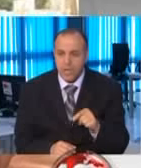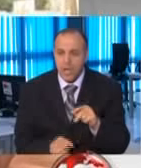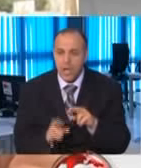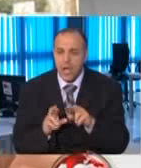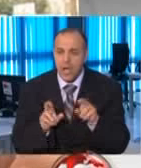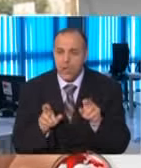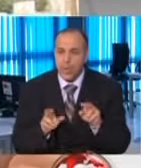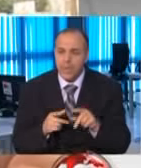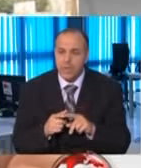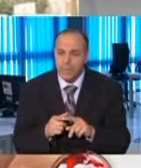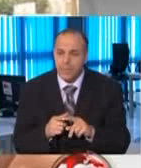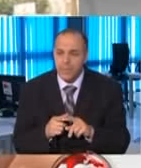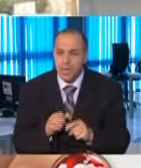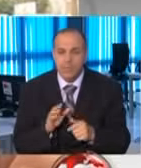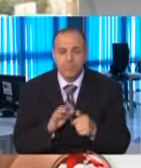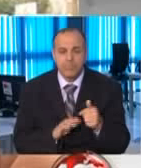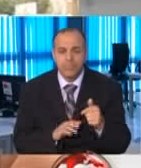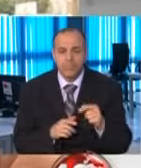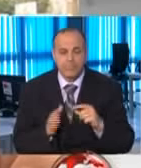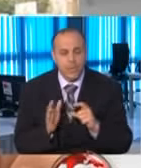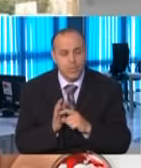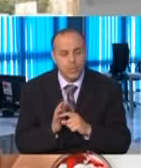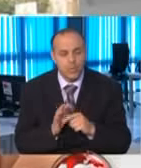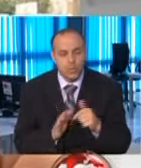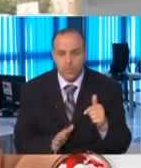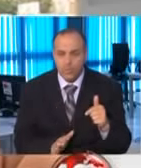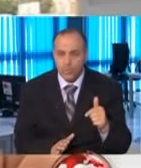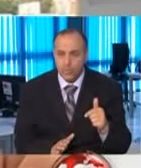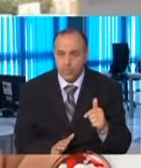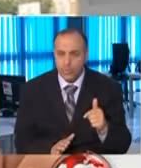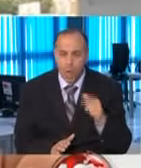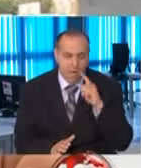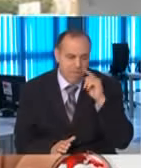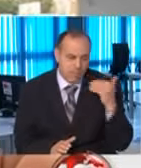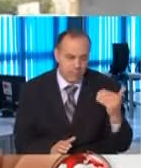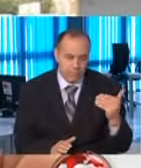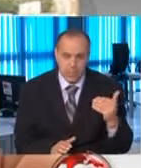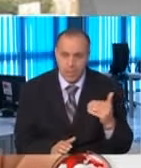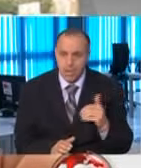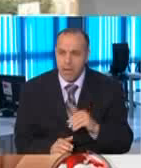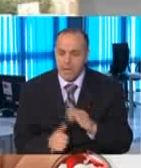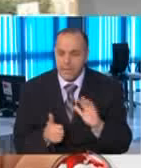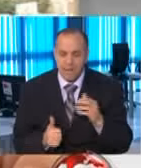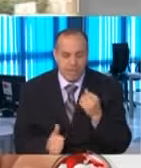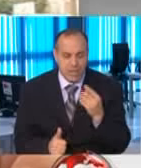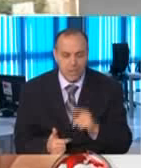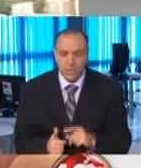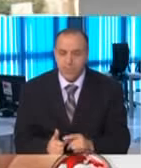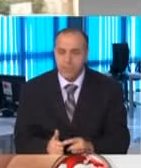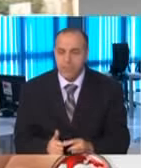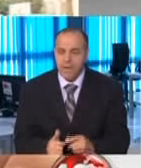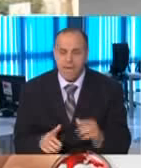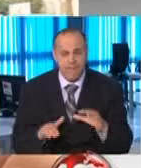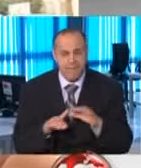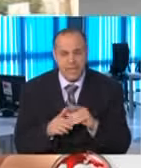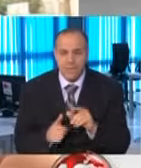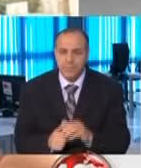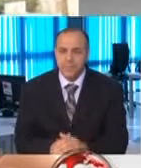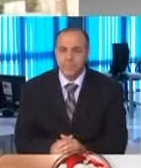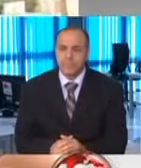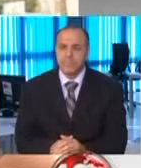عنوان التمييز الإيجابي في الدستور التونسي، يلقيها الأستاذ زهر مبارك، يليها على الساعة السادسة مساء أمسية